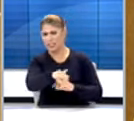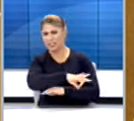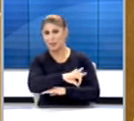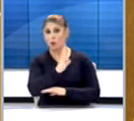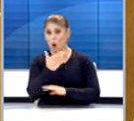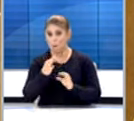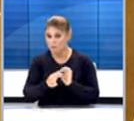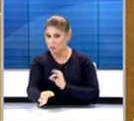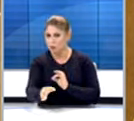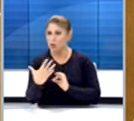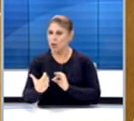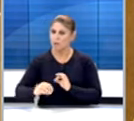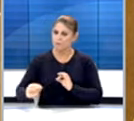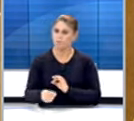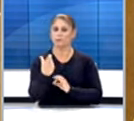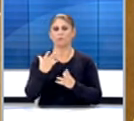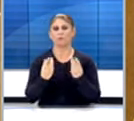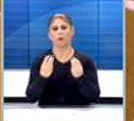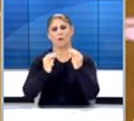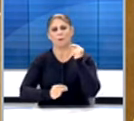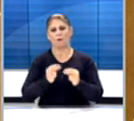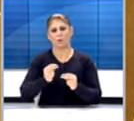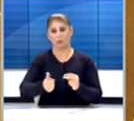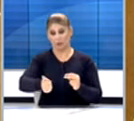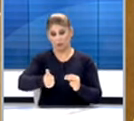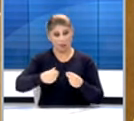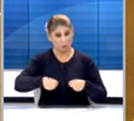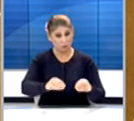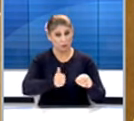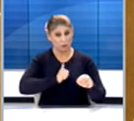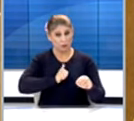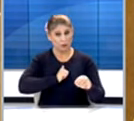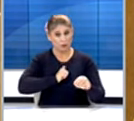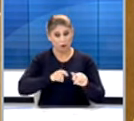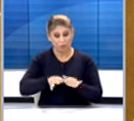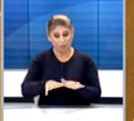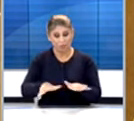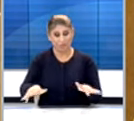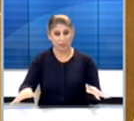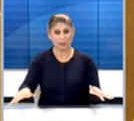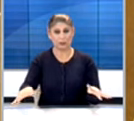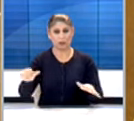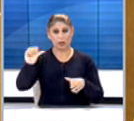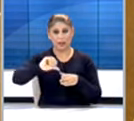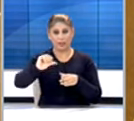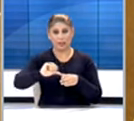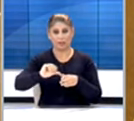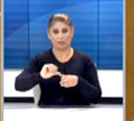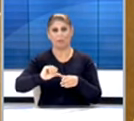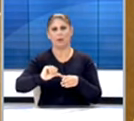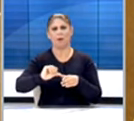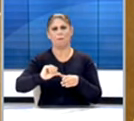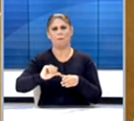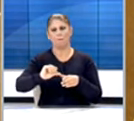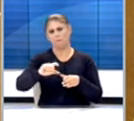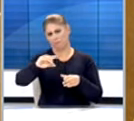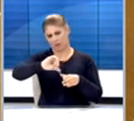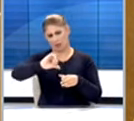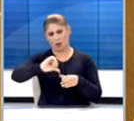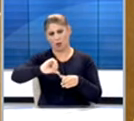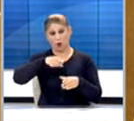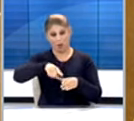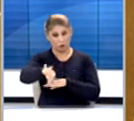έχει προκαλέσει πάρα πολλά προβλήματα. Την ιδιωτικοποίηση των δικτύων ίδρυυσης και αποχέτευσης. Αυτό το σχέδιο